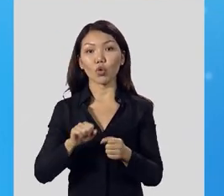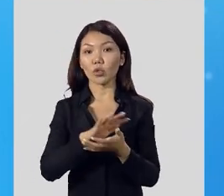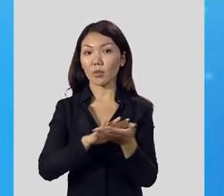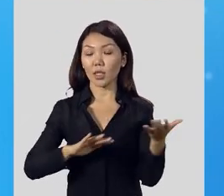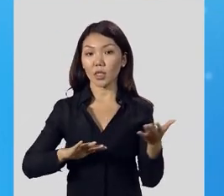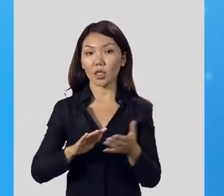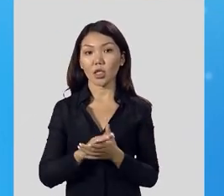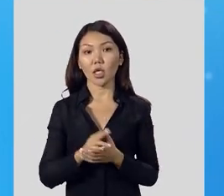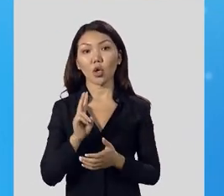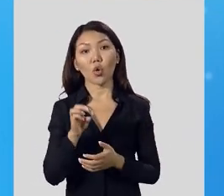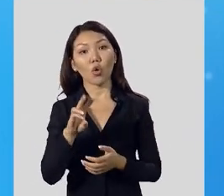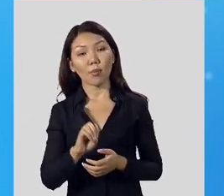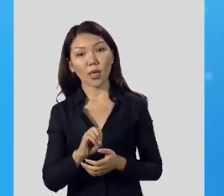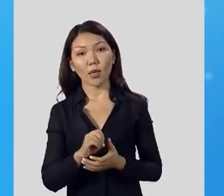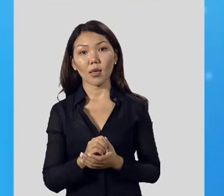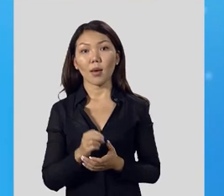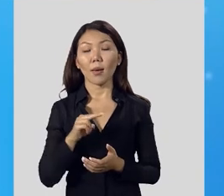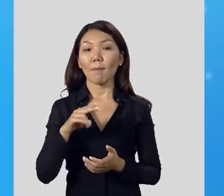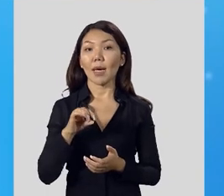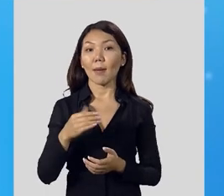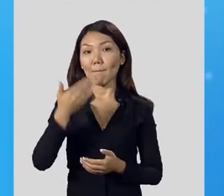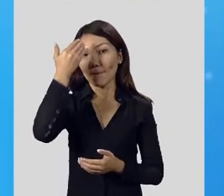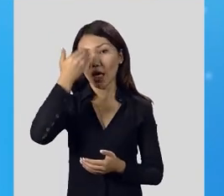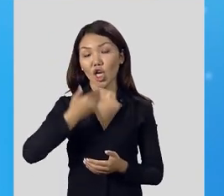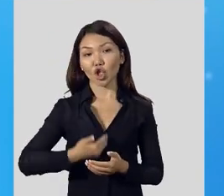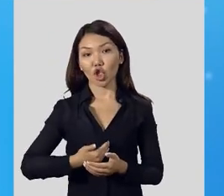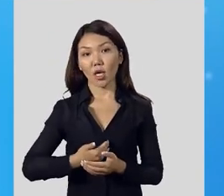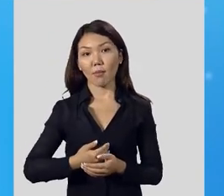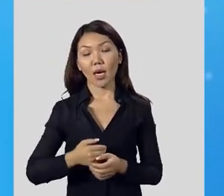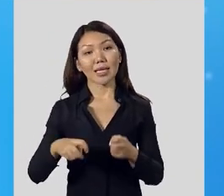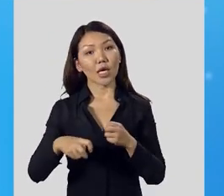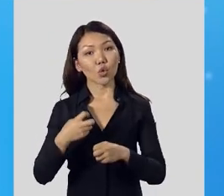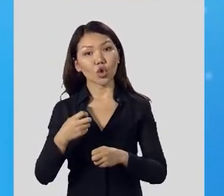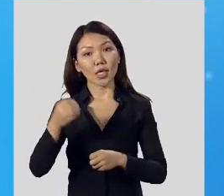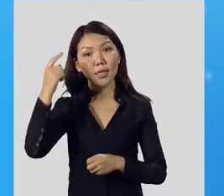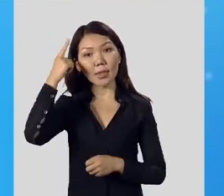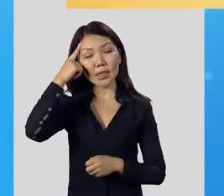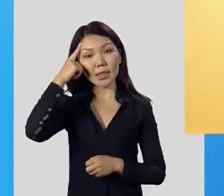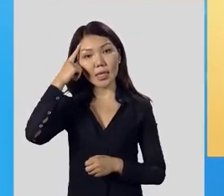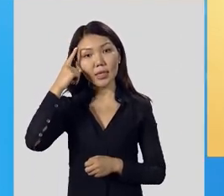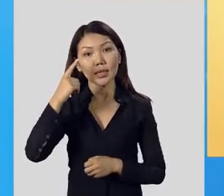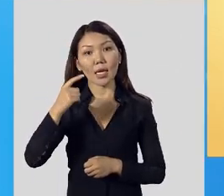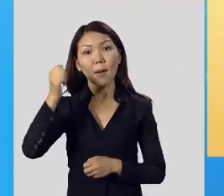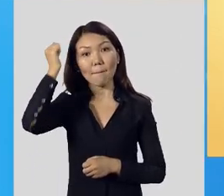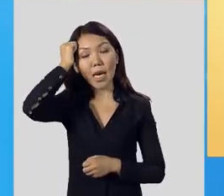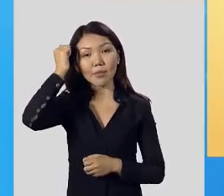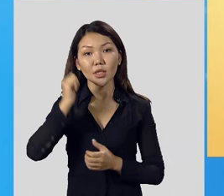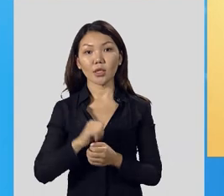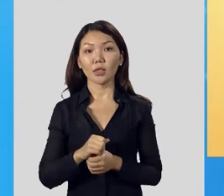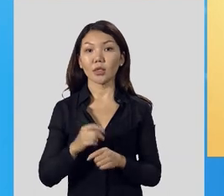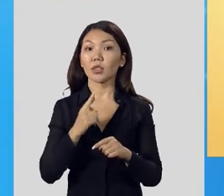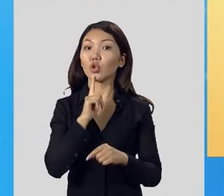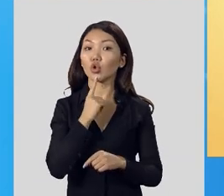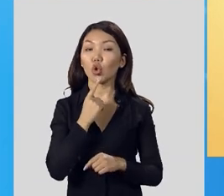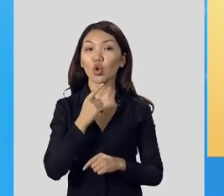коме, параличам, нарушениям интеллекта или памяти. Тяжелый инсульт